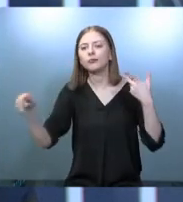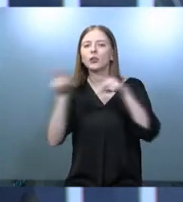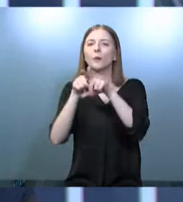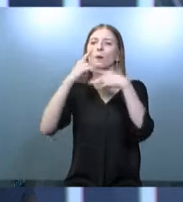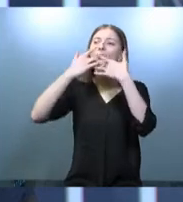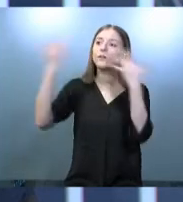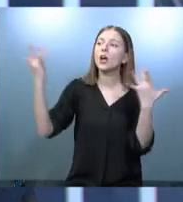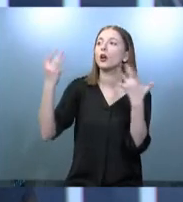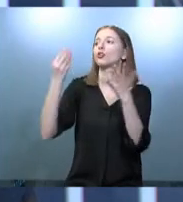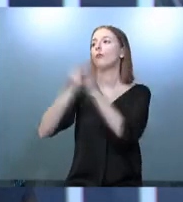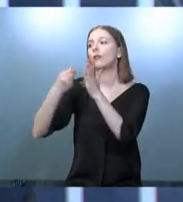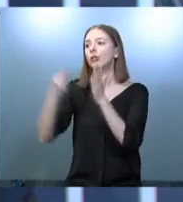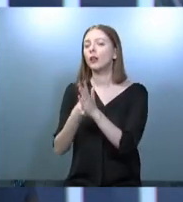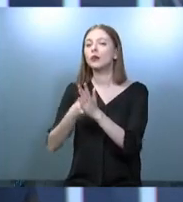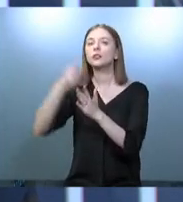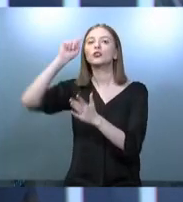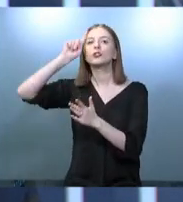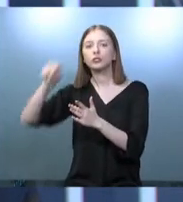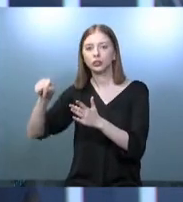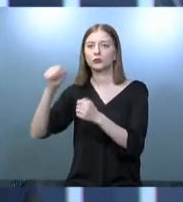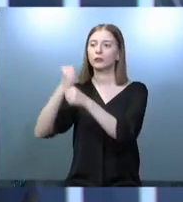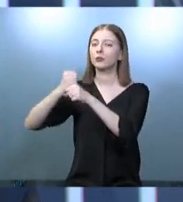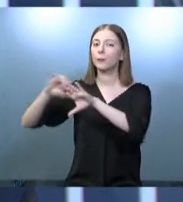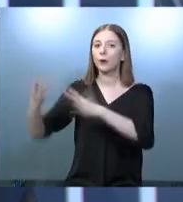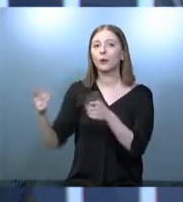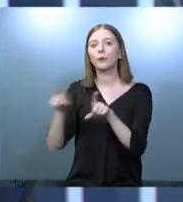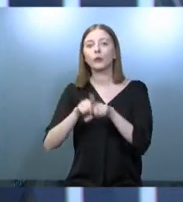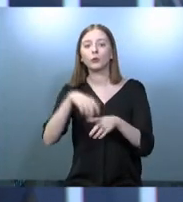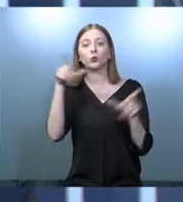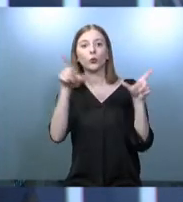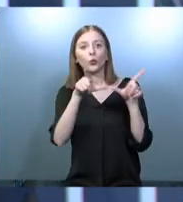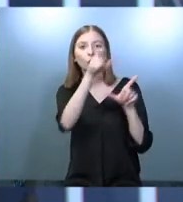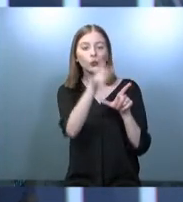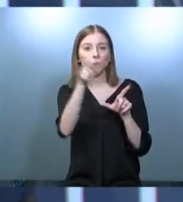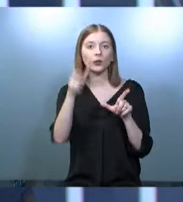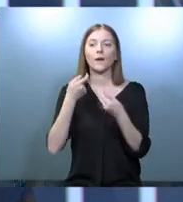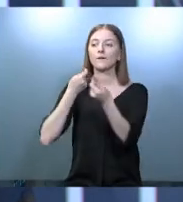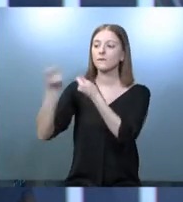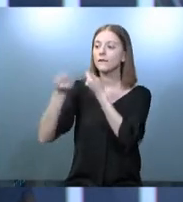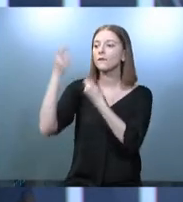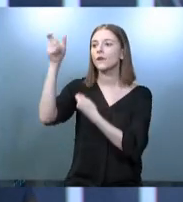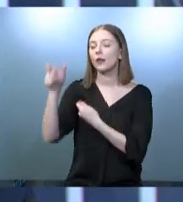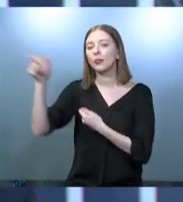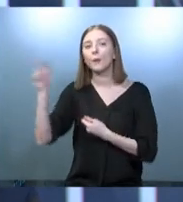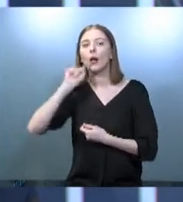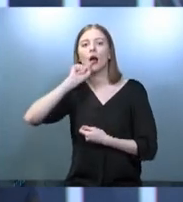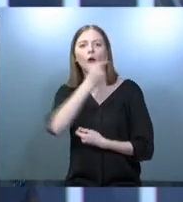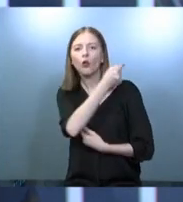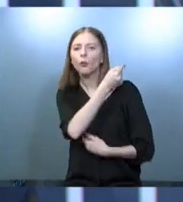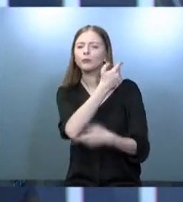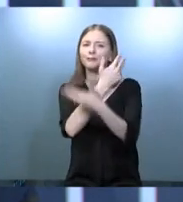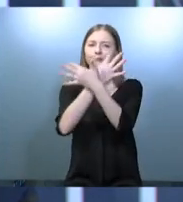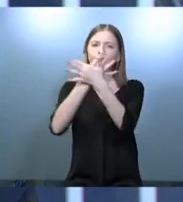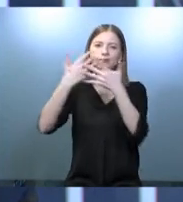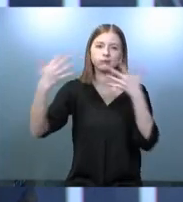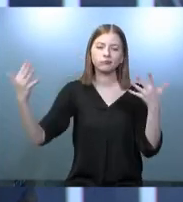viešaisiais finansais gerai susipažinę, ir ūkininkų, ir vadybininkų, ir ekonomistų, žmonių,